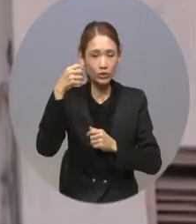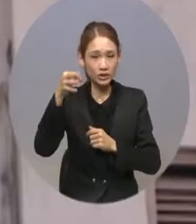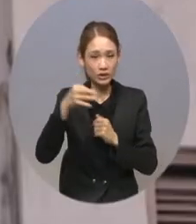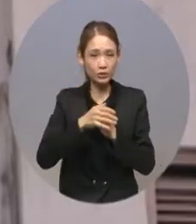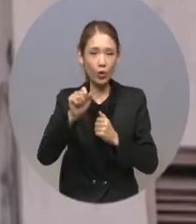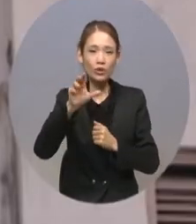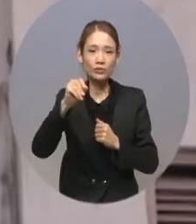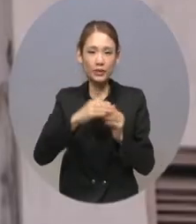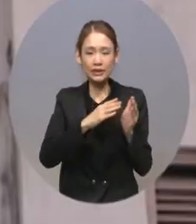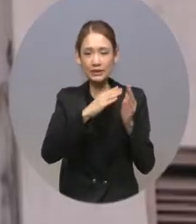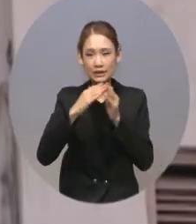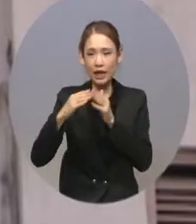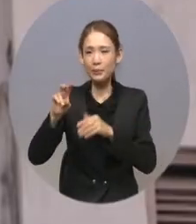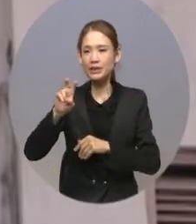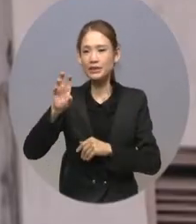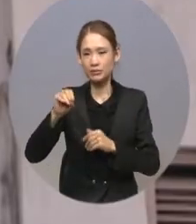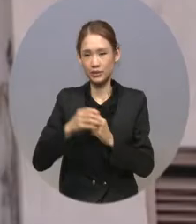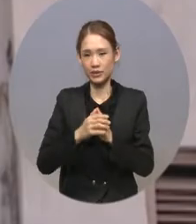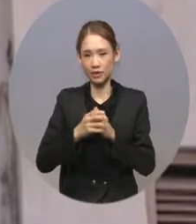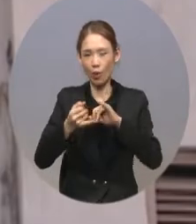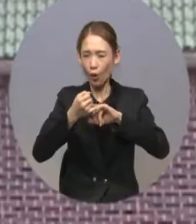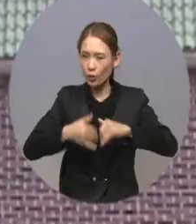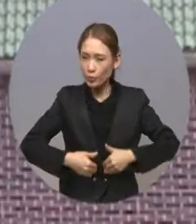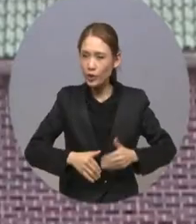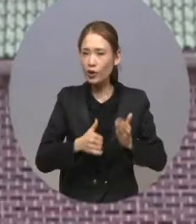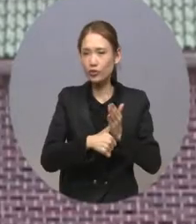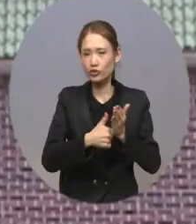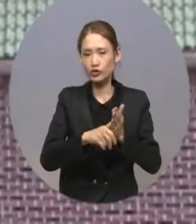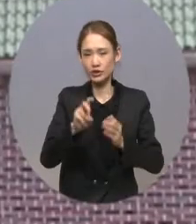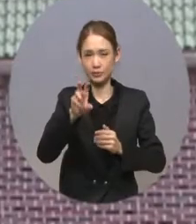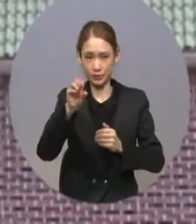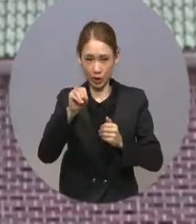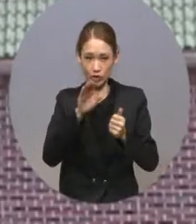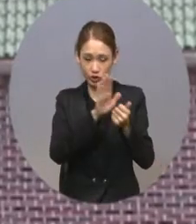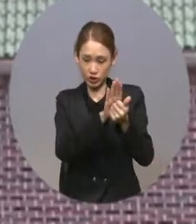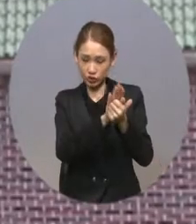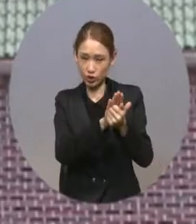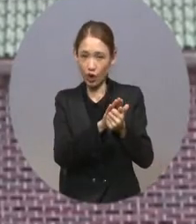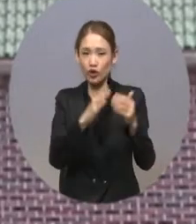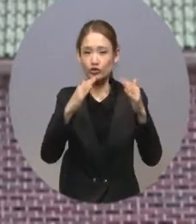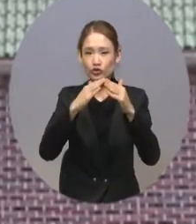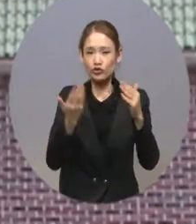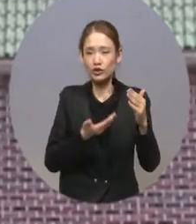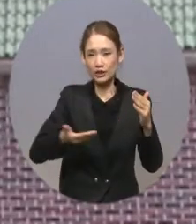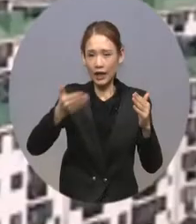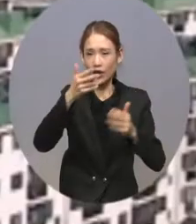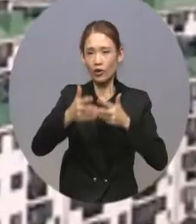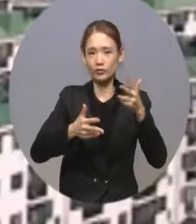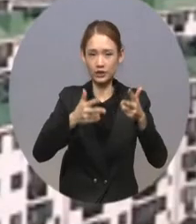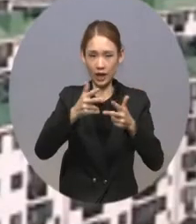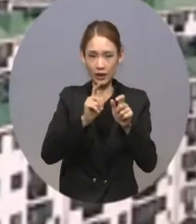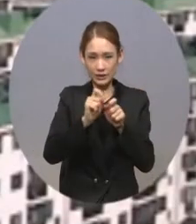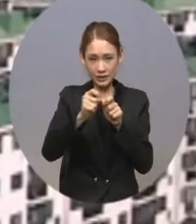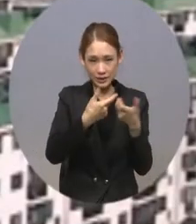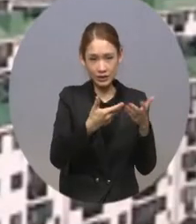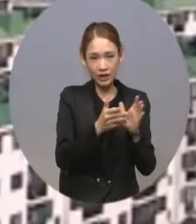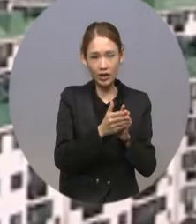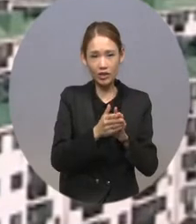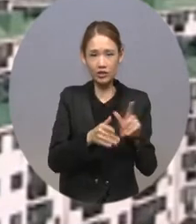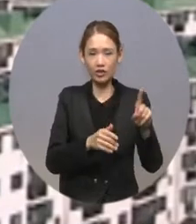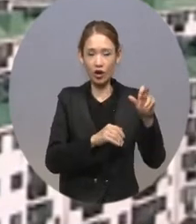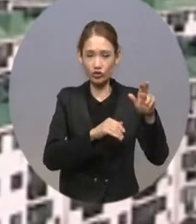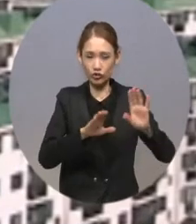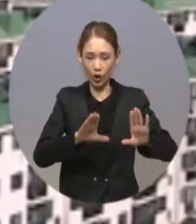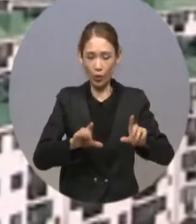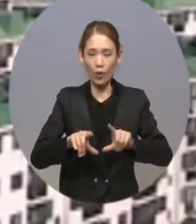원, 이사비 20만 원, 생필품 20만 원 등을 지원하는 주거 상향 사업 선도 지자체를 지난해